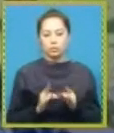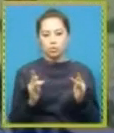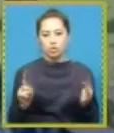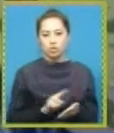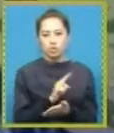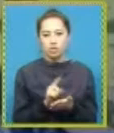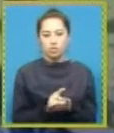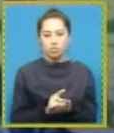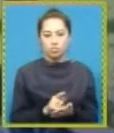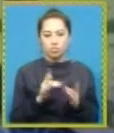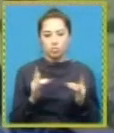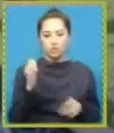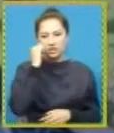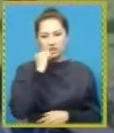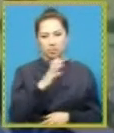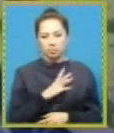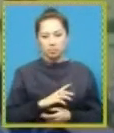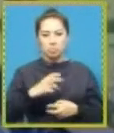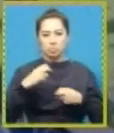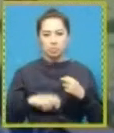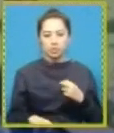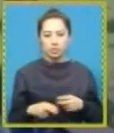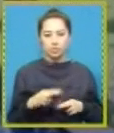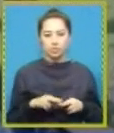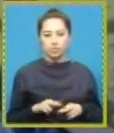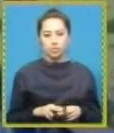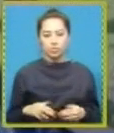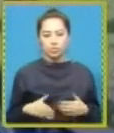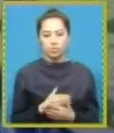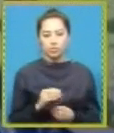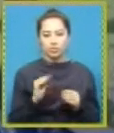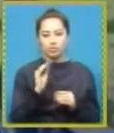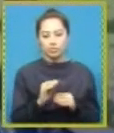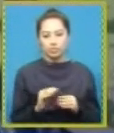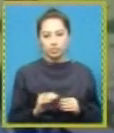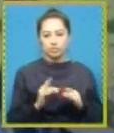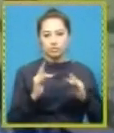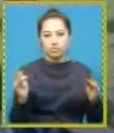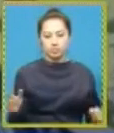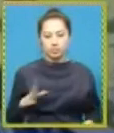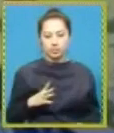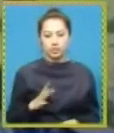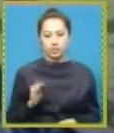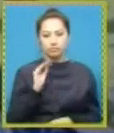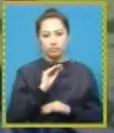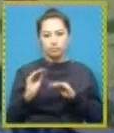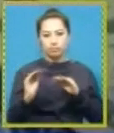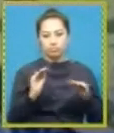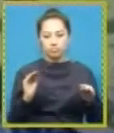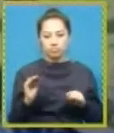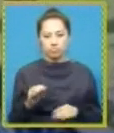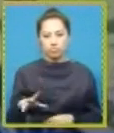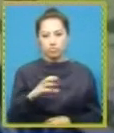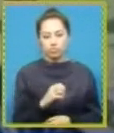жаңағы көпірлер кейде істен шығып жатады. Біз сол 5 көпірді жаңадан салып шықтық, оныңда бүгін